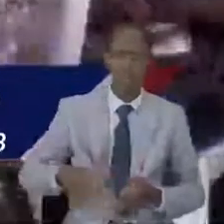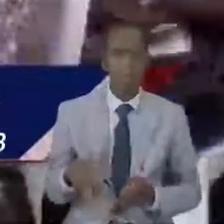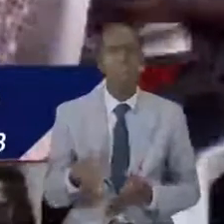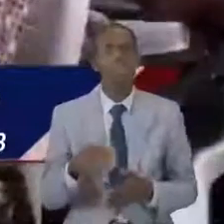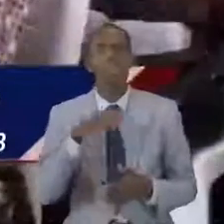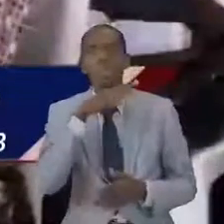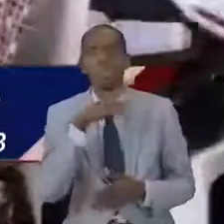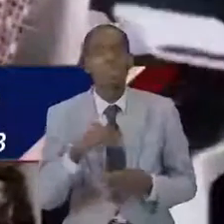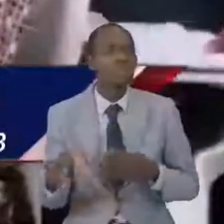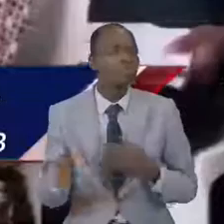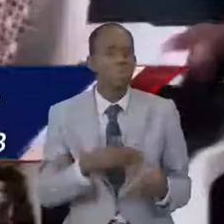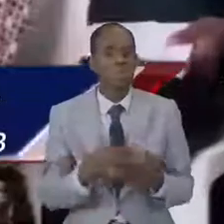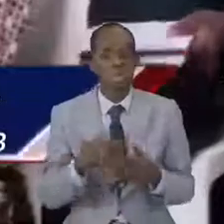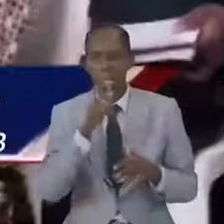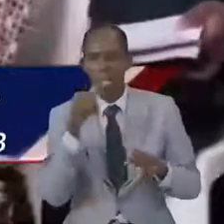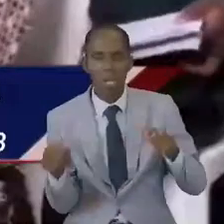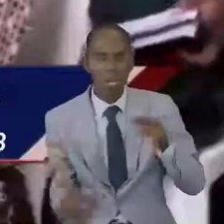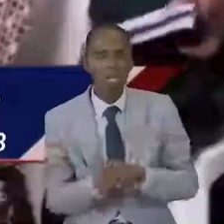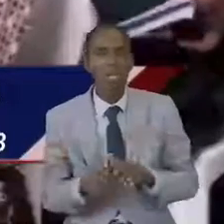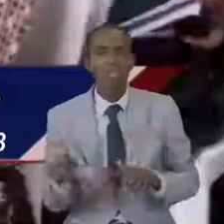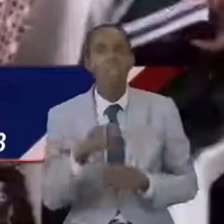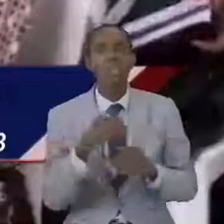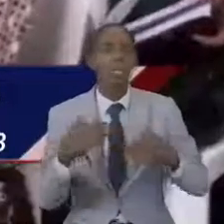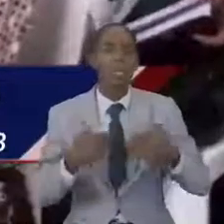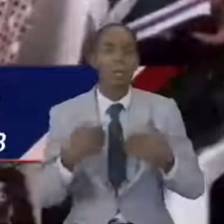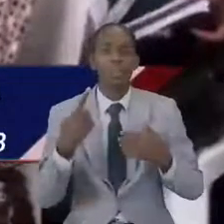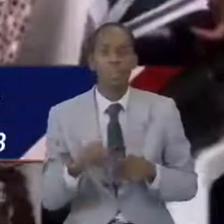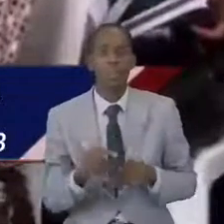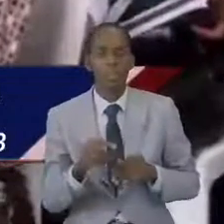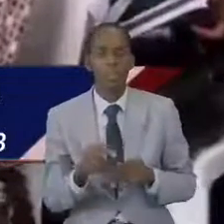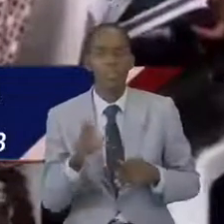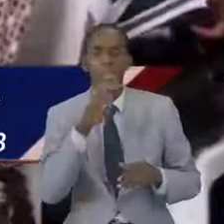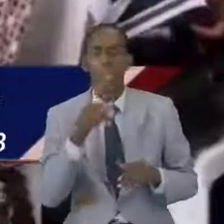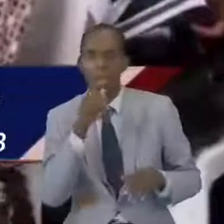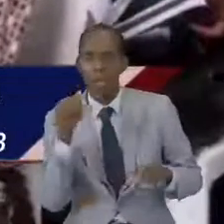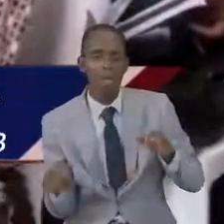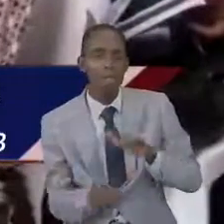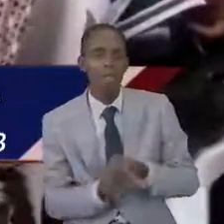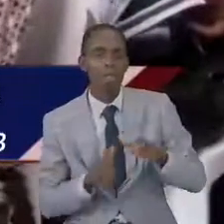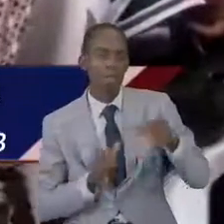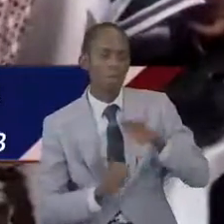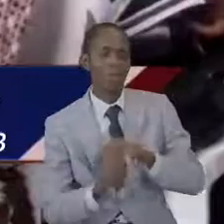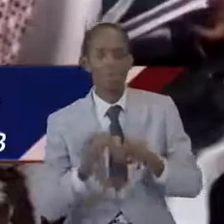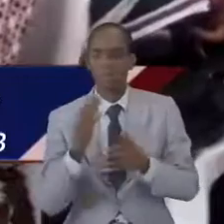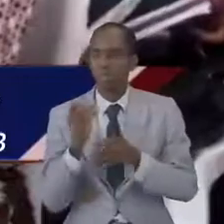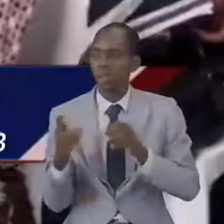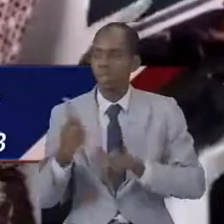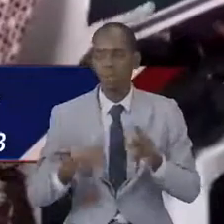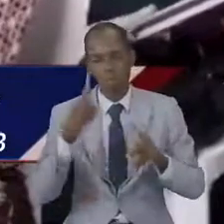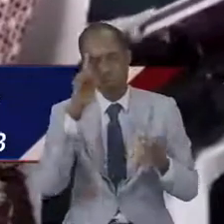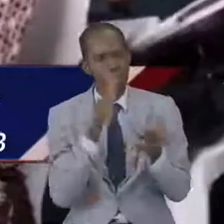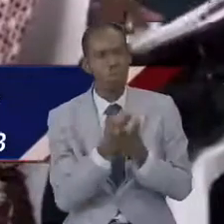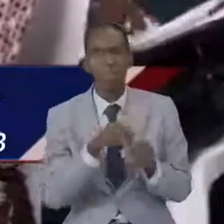il lui donna aussi peu importe la couverture il lui donna aussi une voyons jour 4